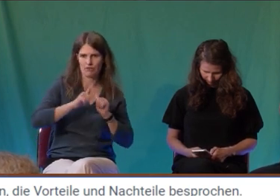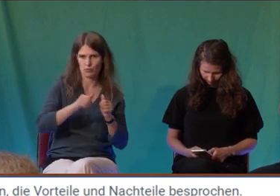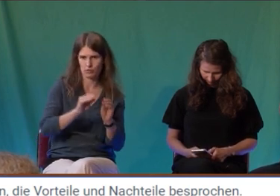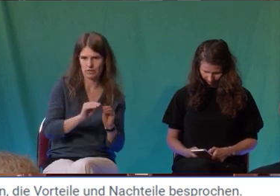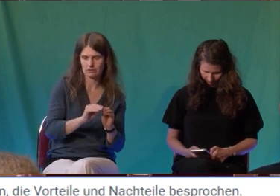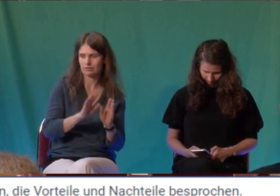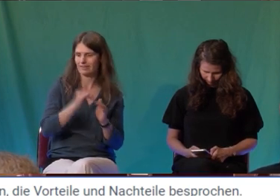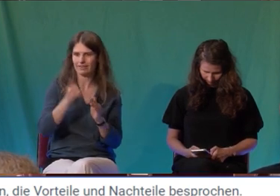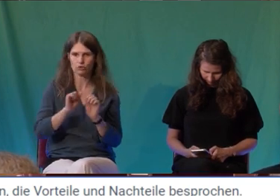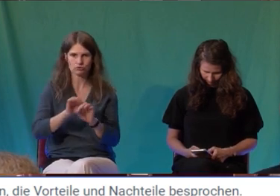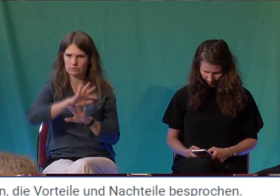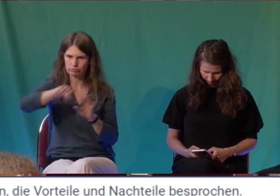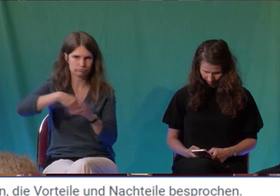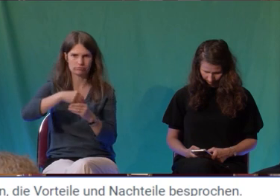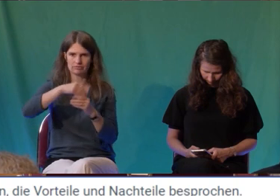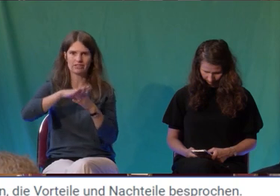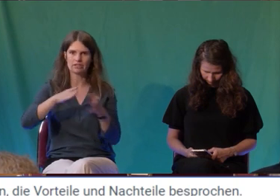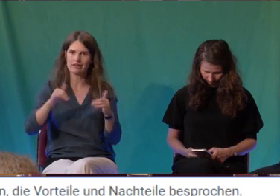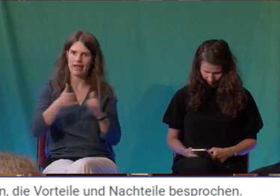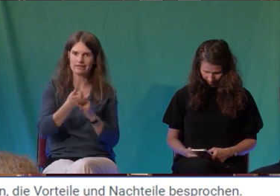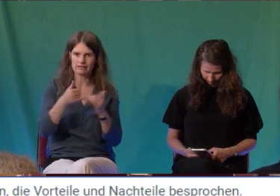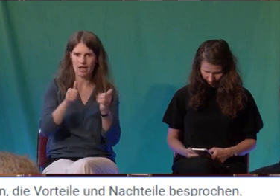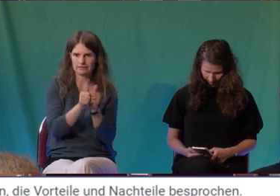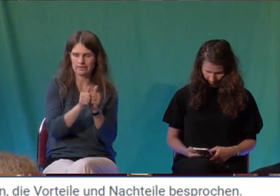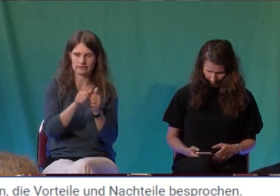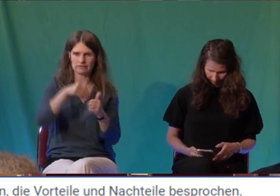Beitrag so dass man die Grundsachen kennt von elternassistenz